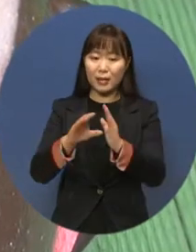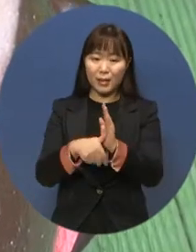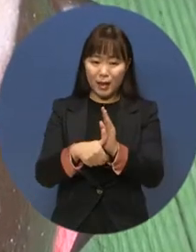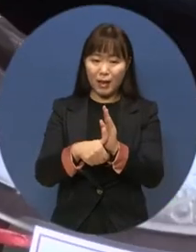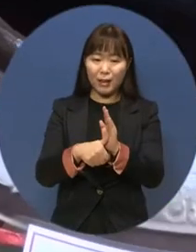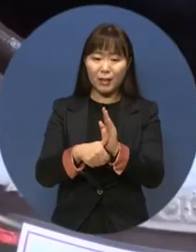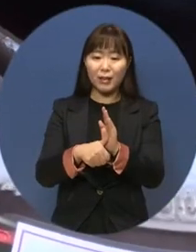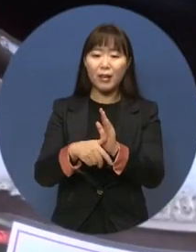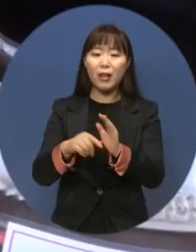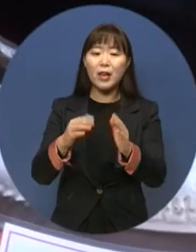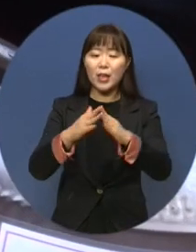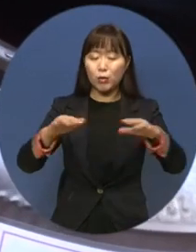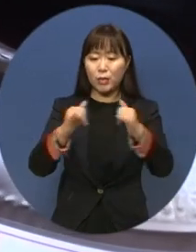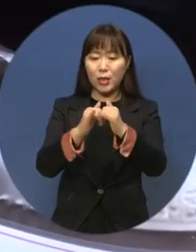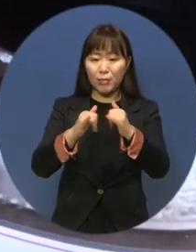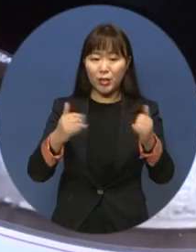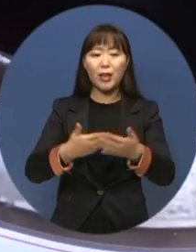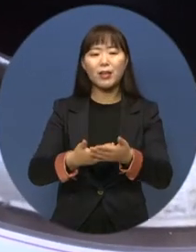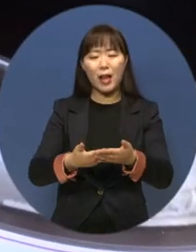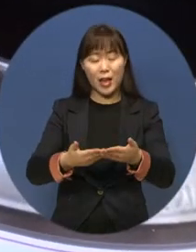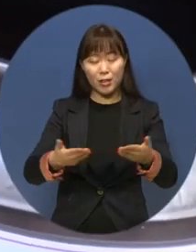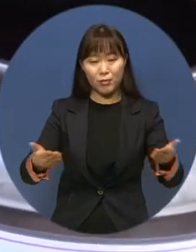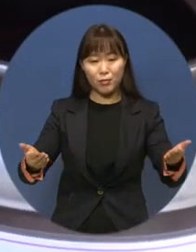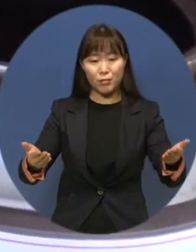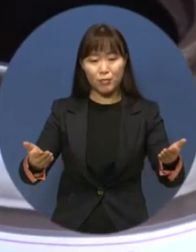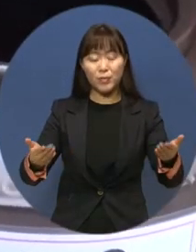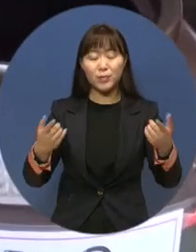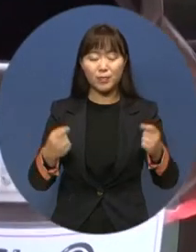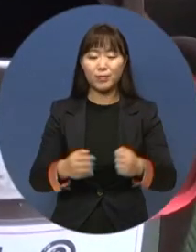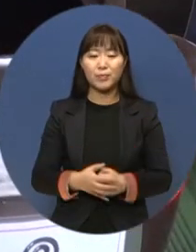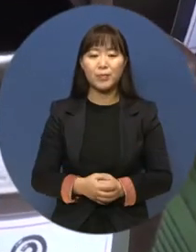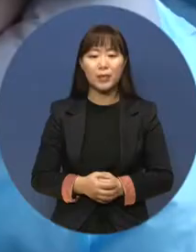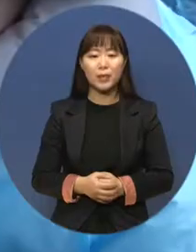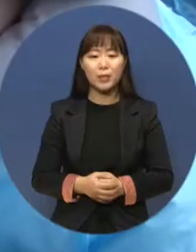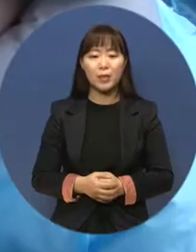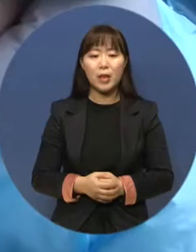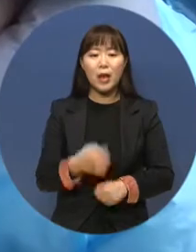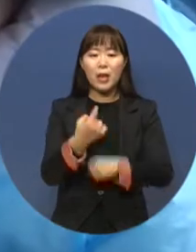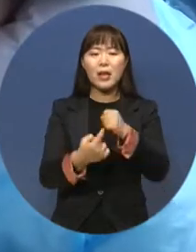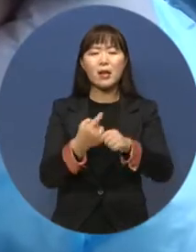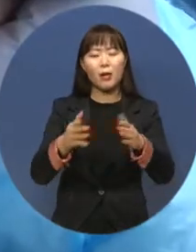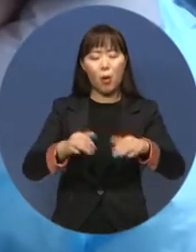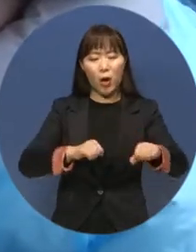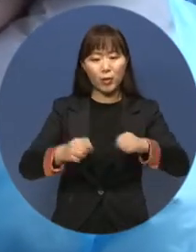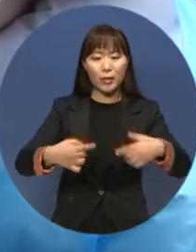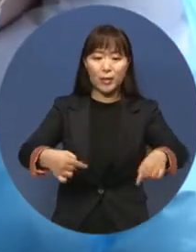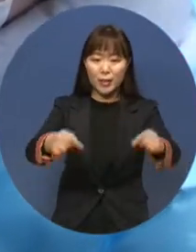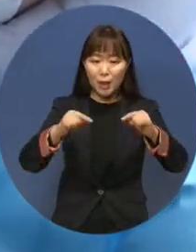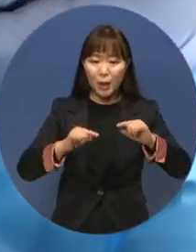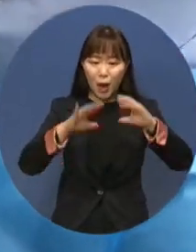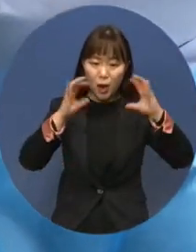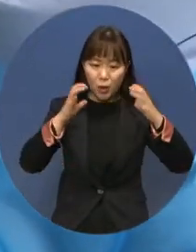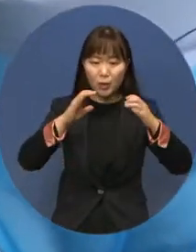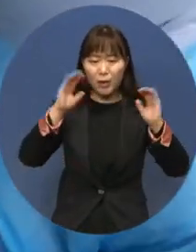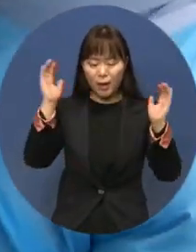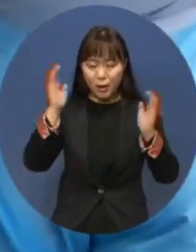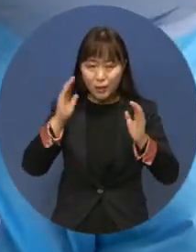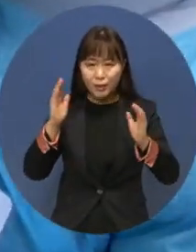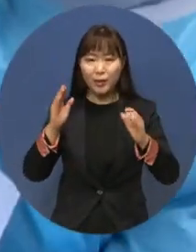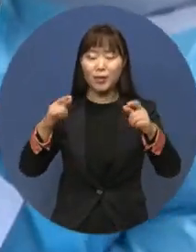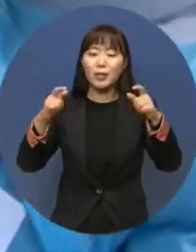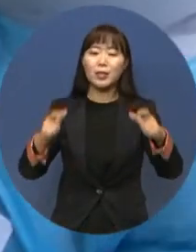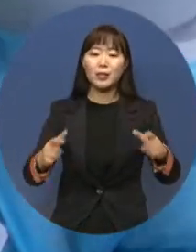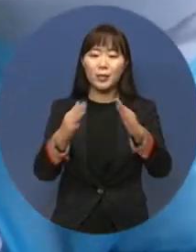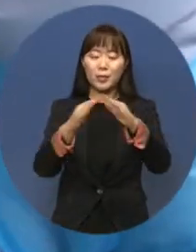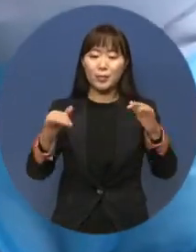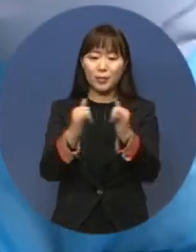장을 이웃에게 나눔으로 마무리하는데요. 1년간의 활동에 참여하는 어린이,